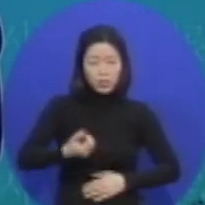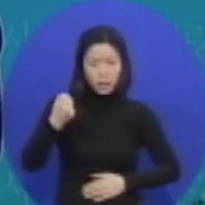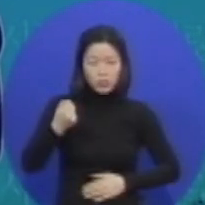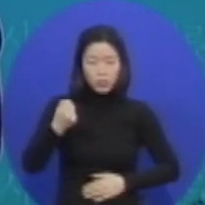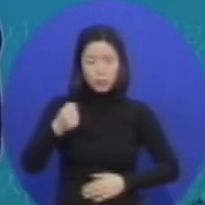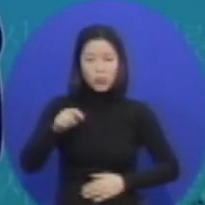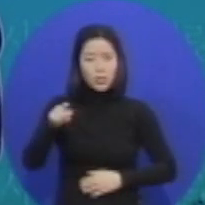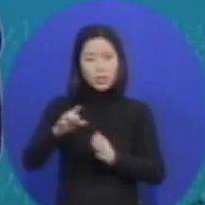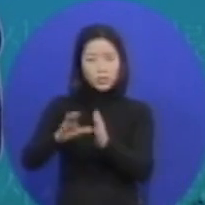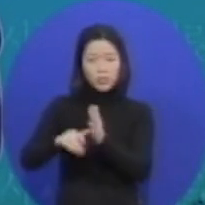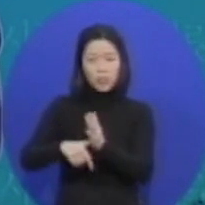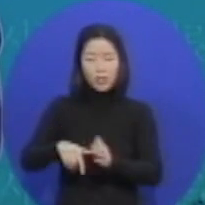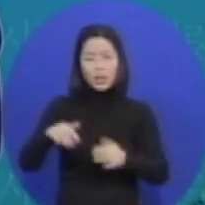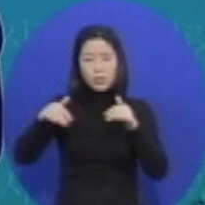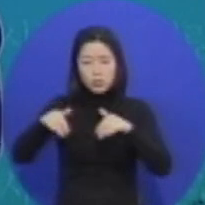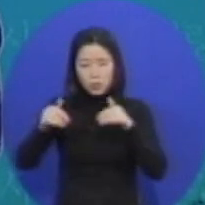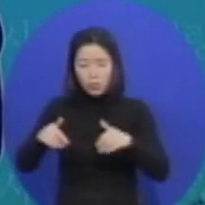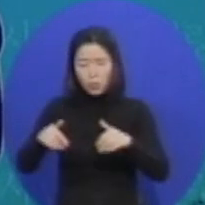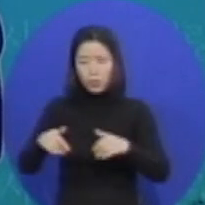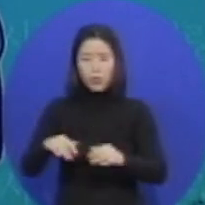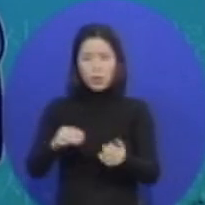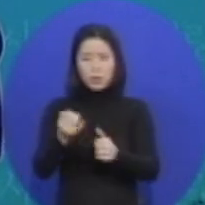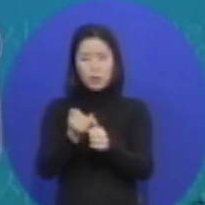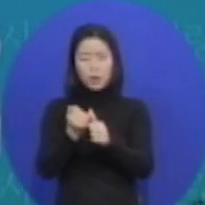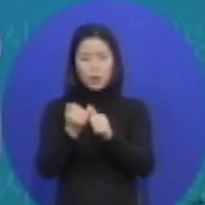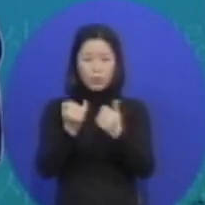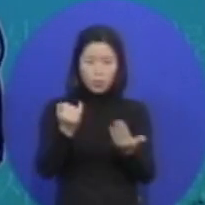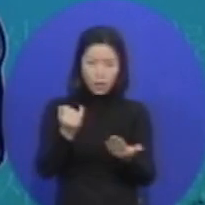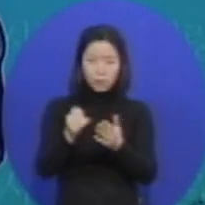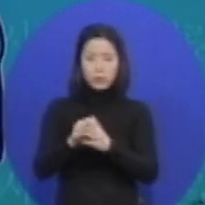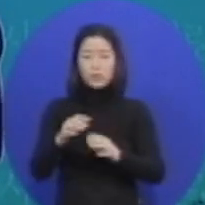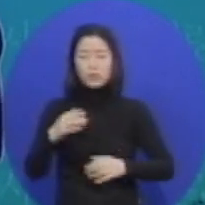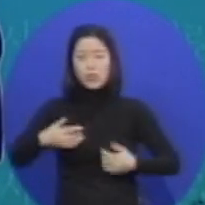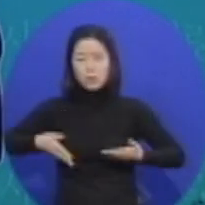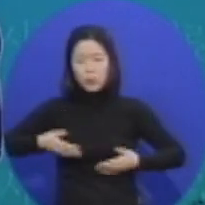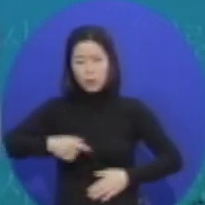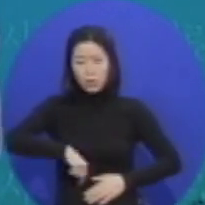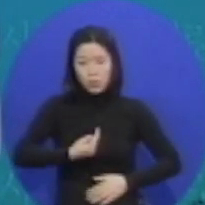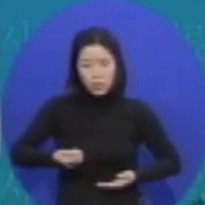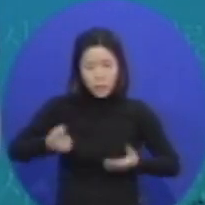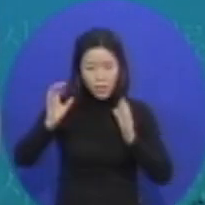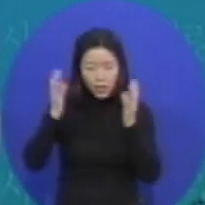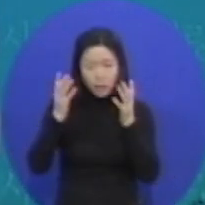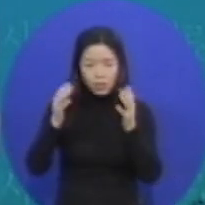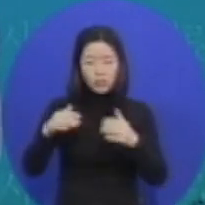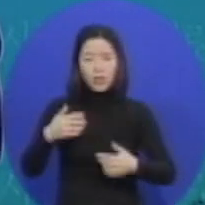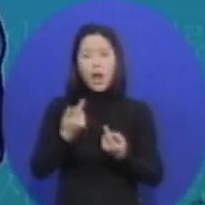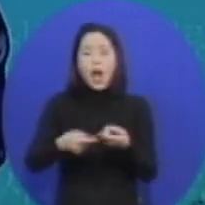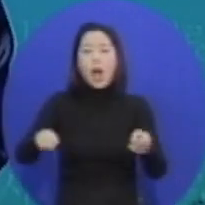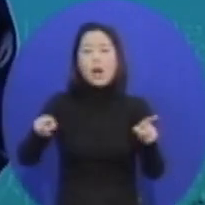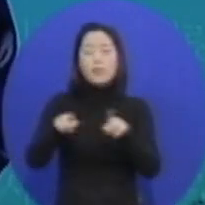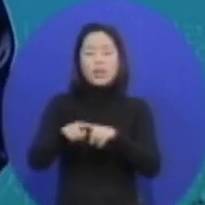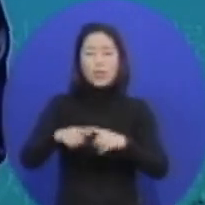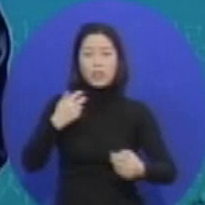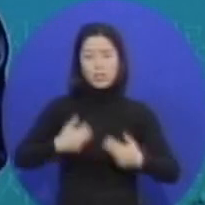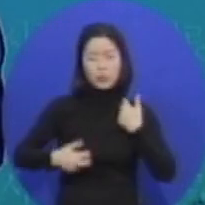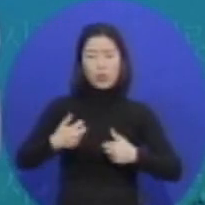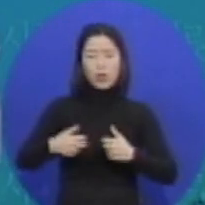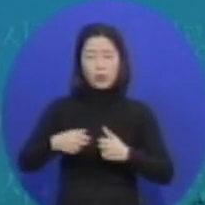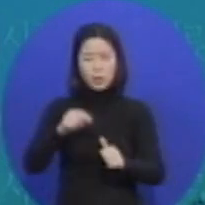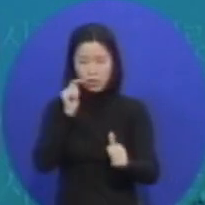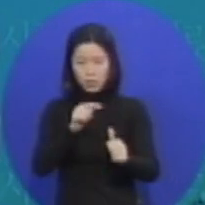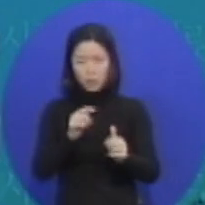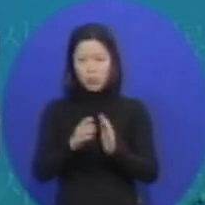오비 나 나그네 나 과부나 고아들을 함께 즐거워하라 고 그렇게 말씀하셨어요 그러니까 이스라엘 백성들이